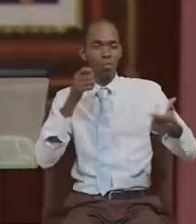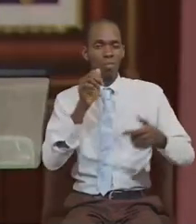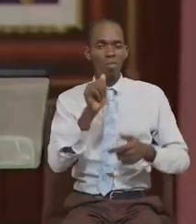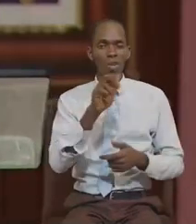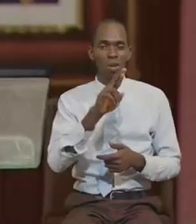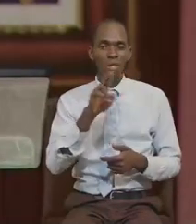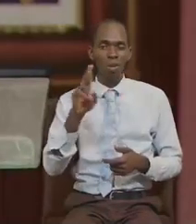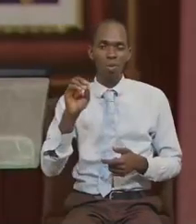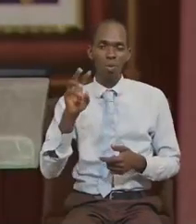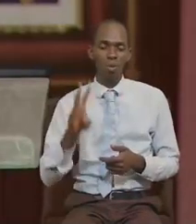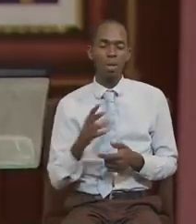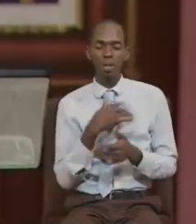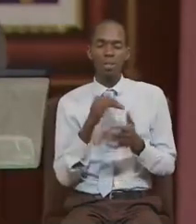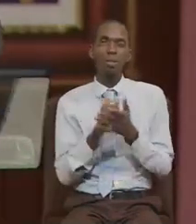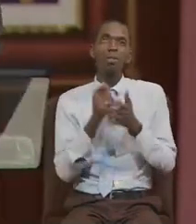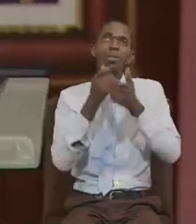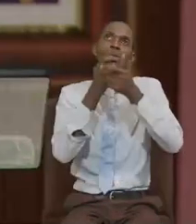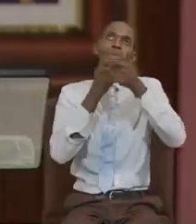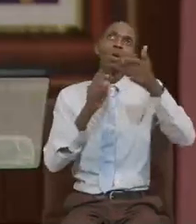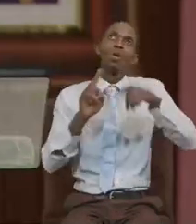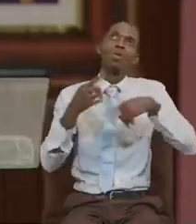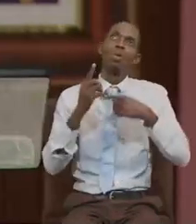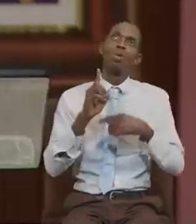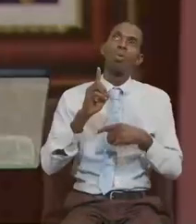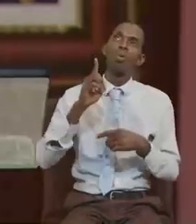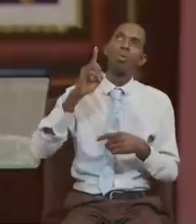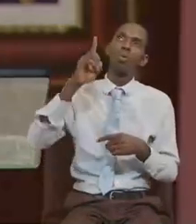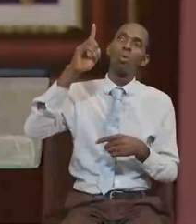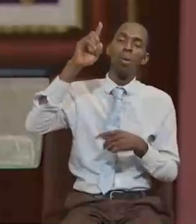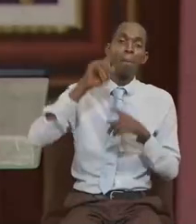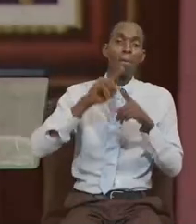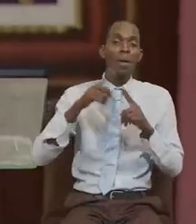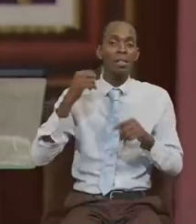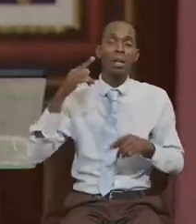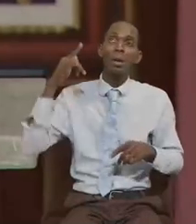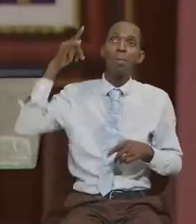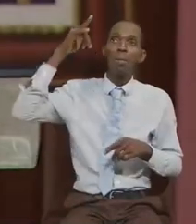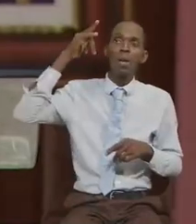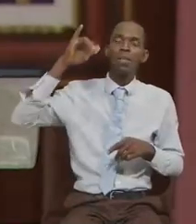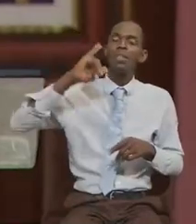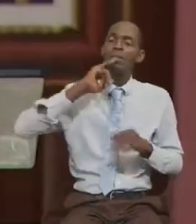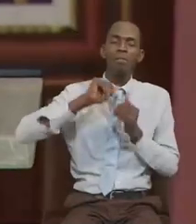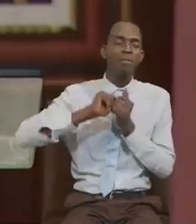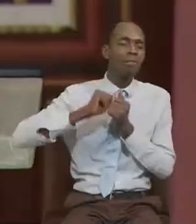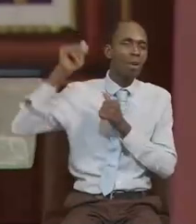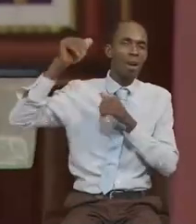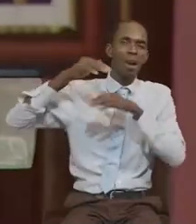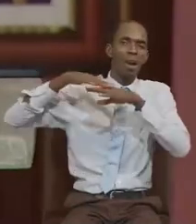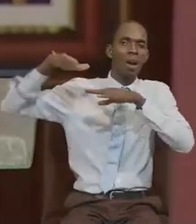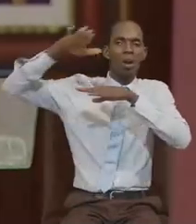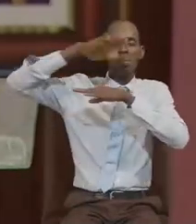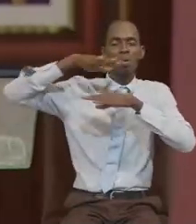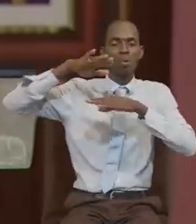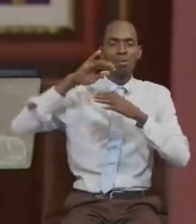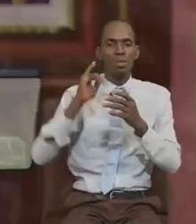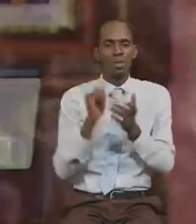monter? Mais l'avion est plus haut, très très loin, au-delà de cette flèche. À partir d'aujourd'hui, comme tu te confies au